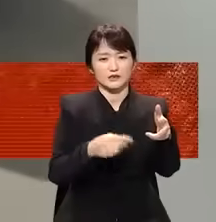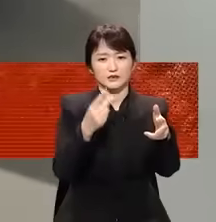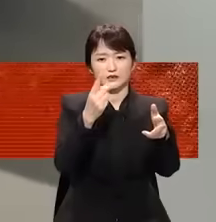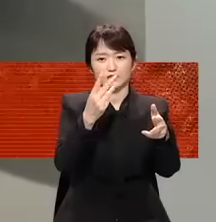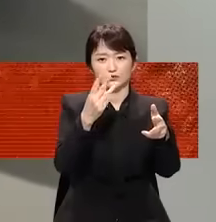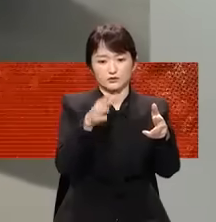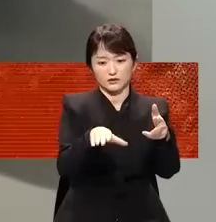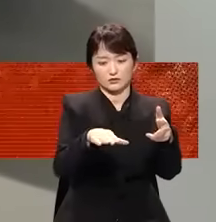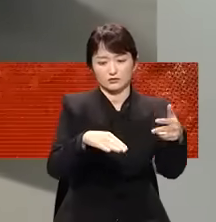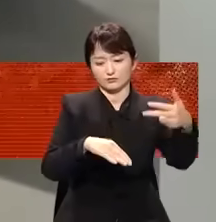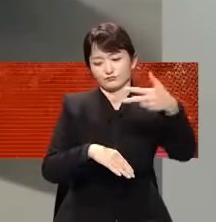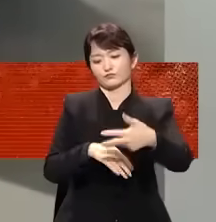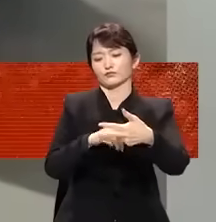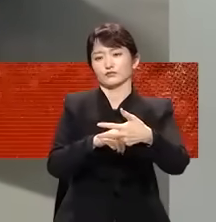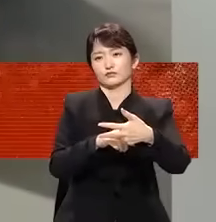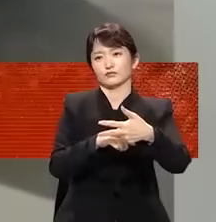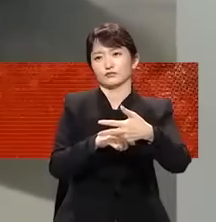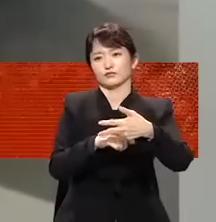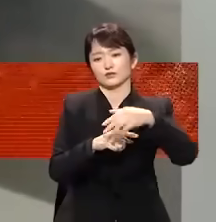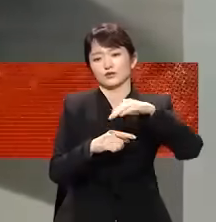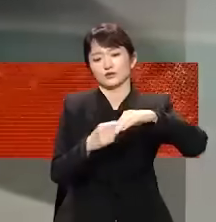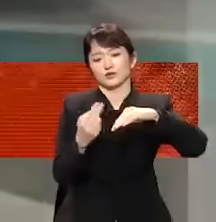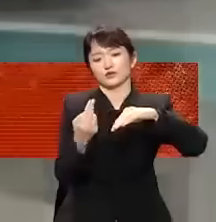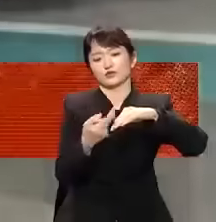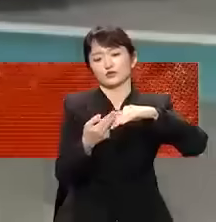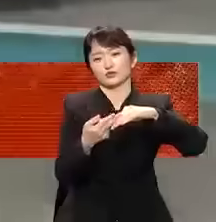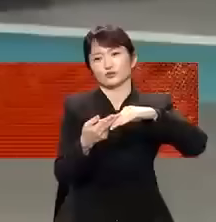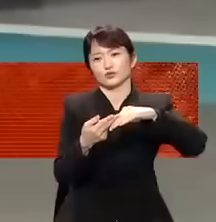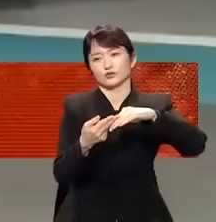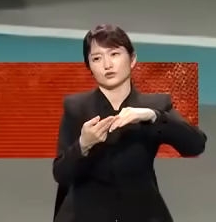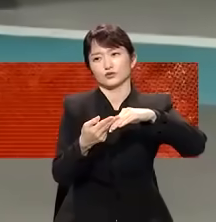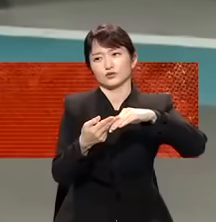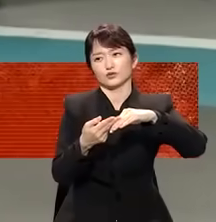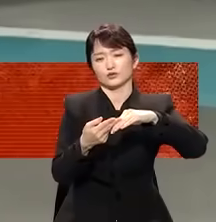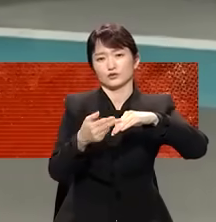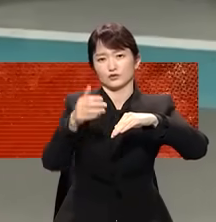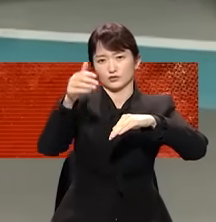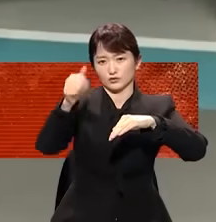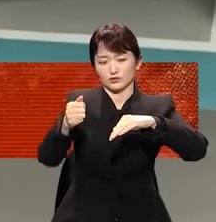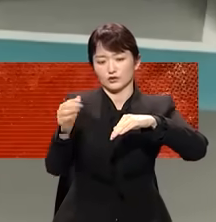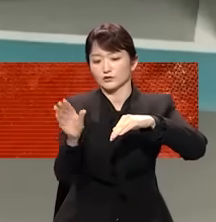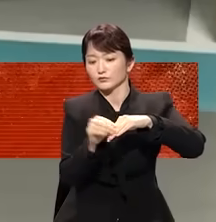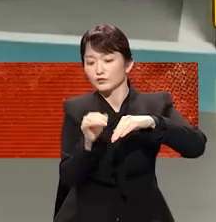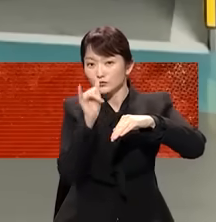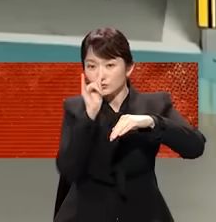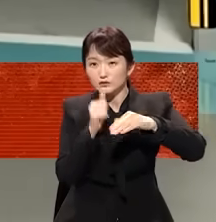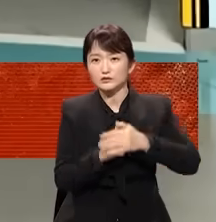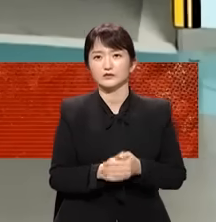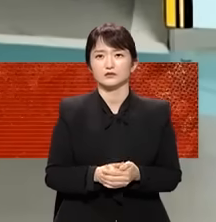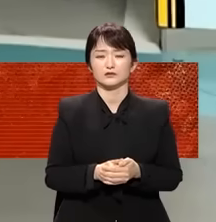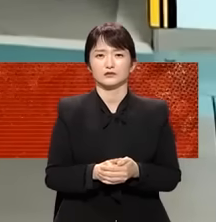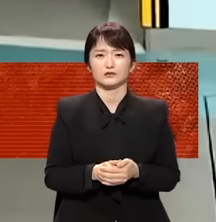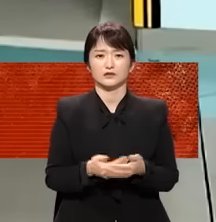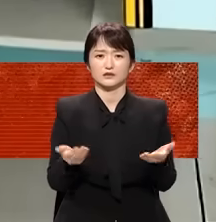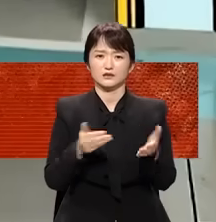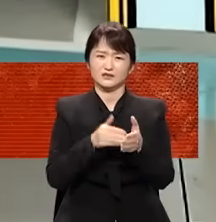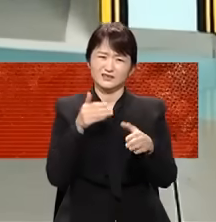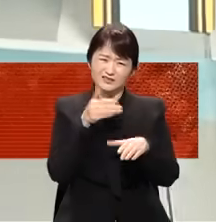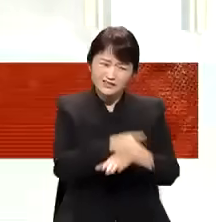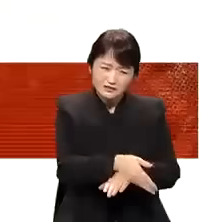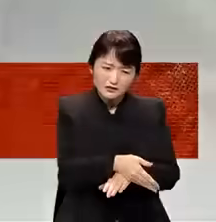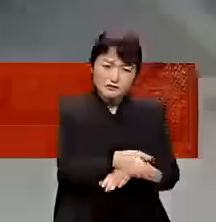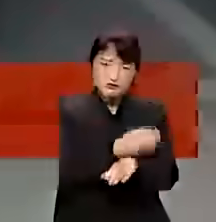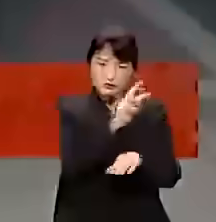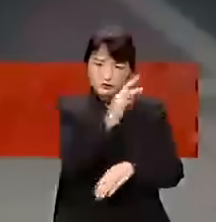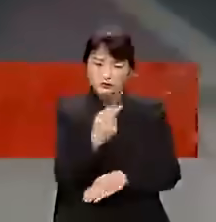합니다 그리고 유리에는 저 차량 주인이 직접 프린트해서 써붙인 글이 있었습니다 늦은 시간에 퇴근하면 주차할 데가 없는데 어디다